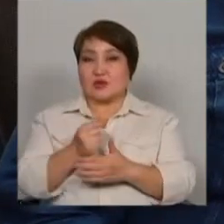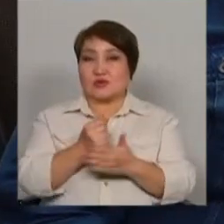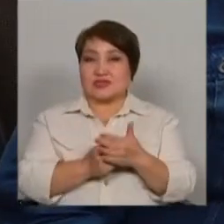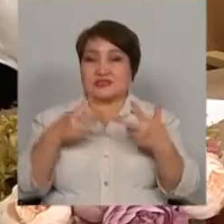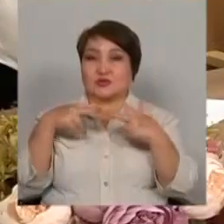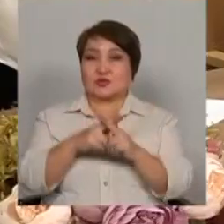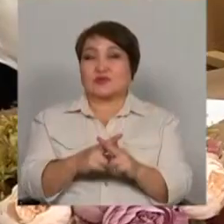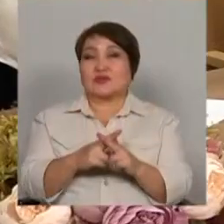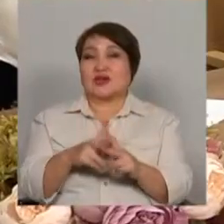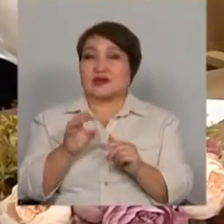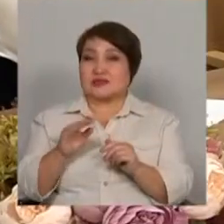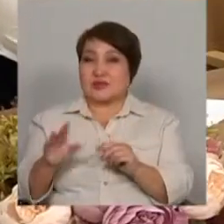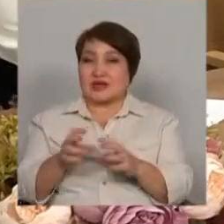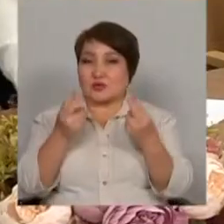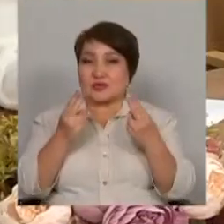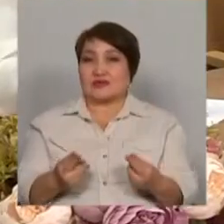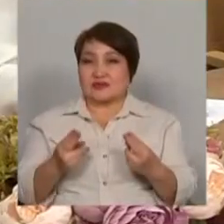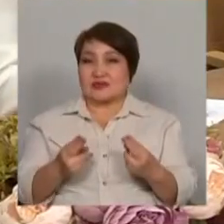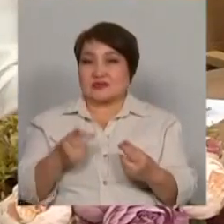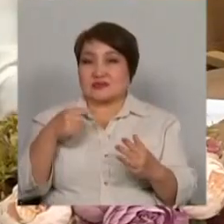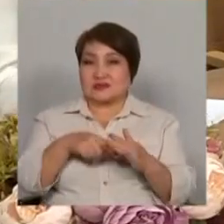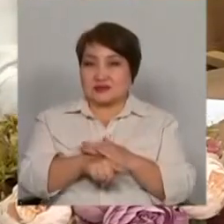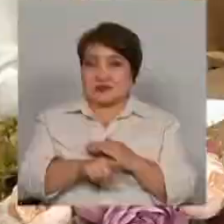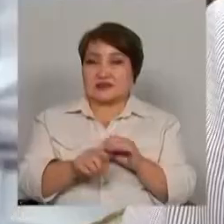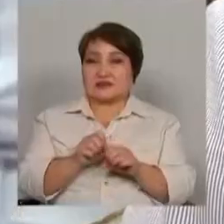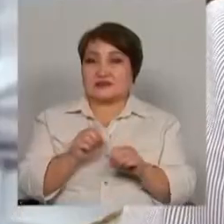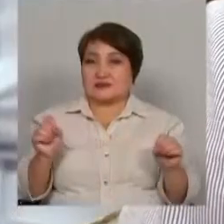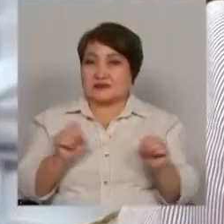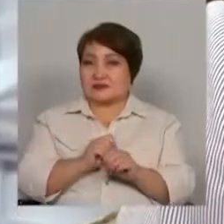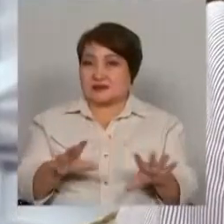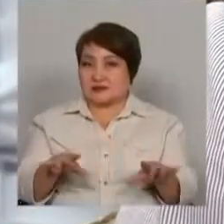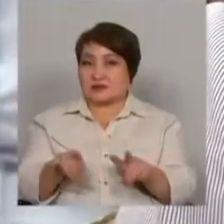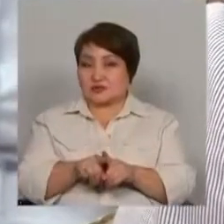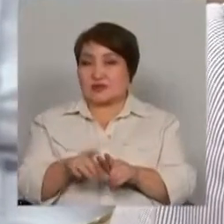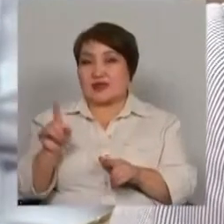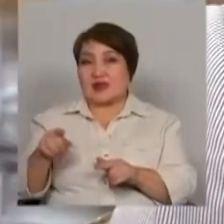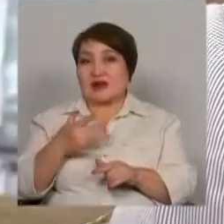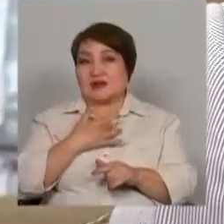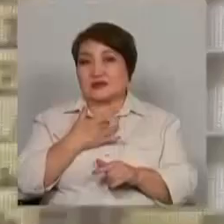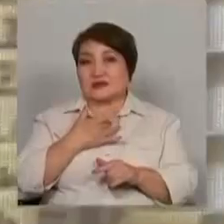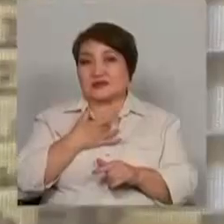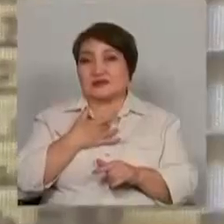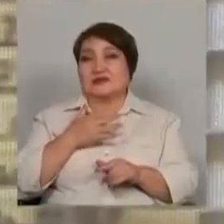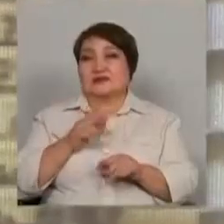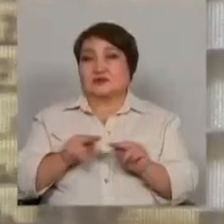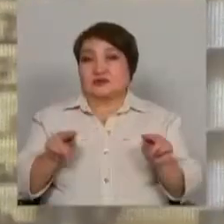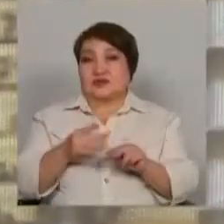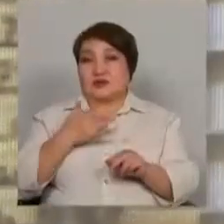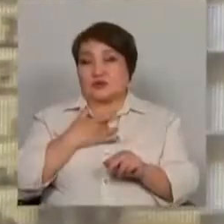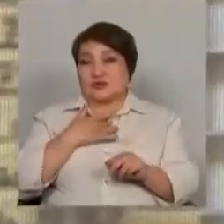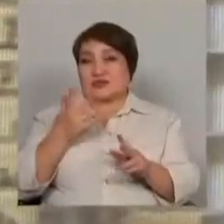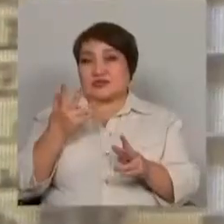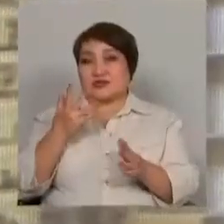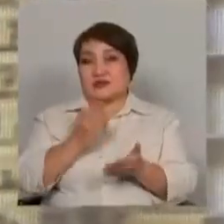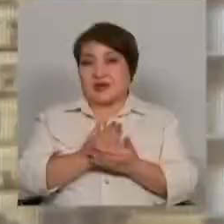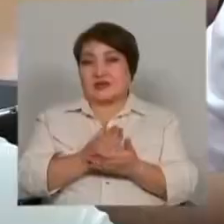және әлеуметтік парақшаларында сақталып таратылады. Ғалымдар алдағы уақытта ағартушының дауысы жазылған деректерді іздестіріп, голограммалық